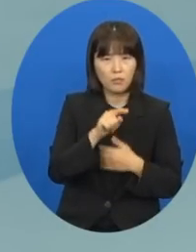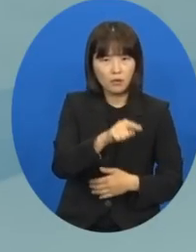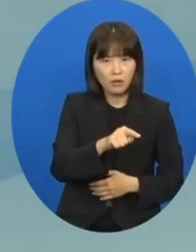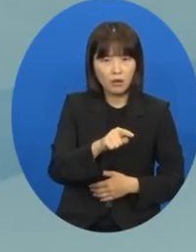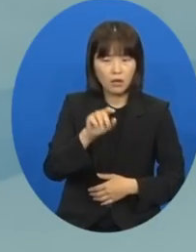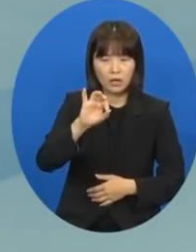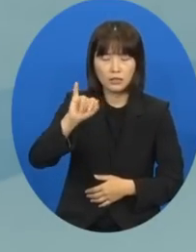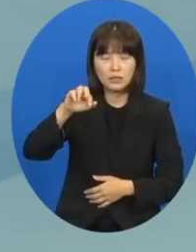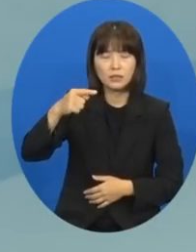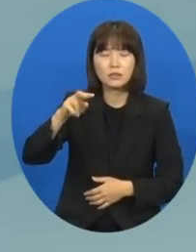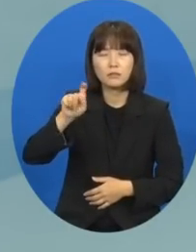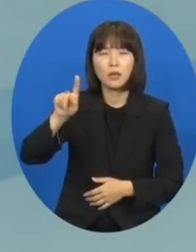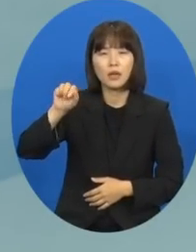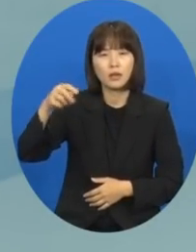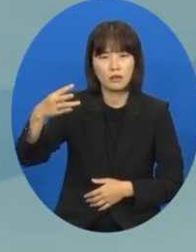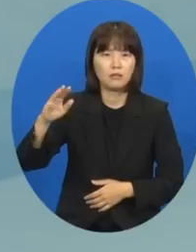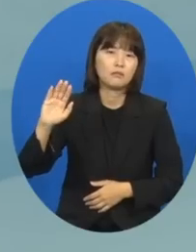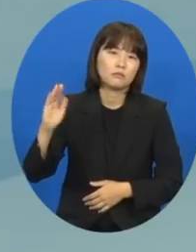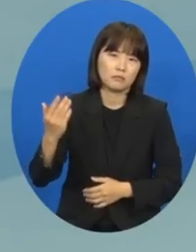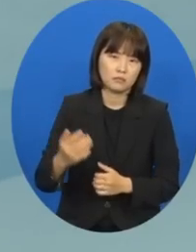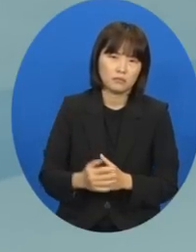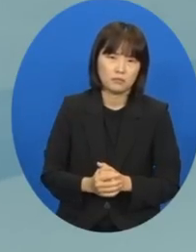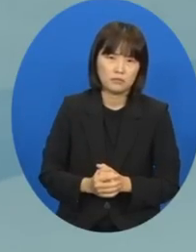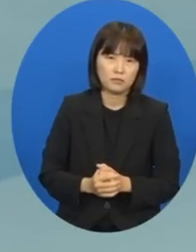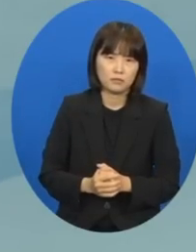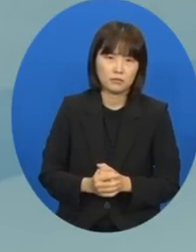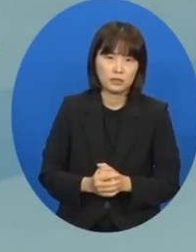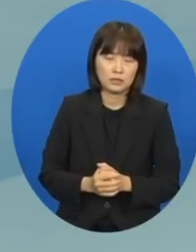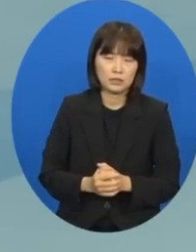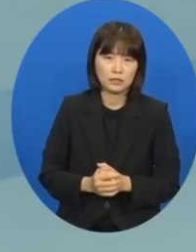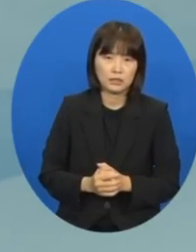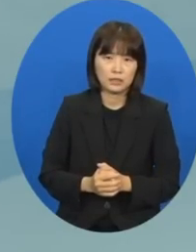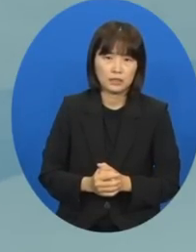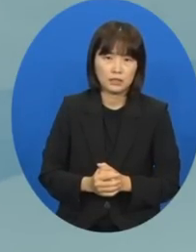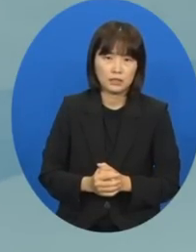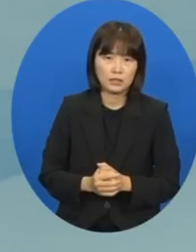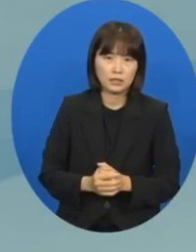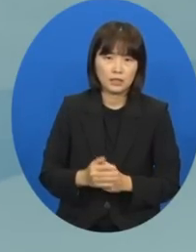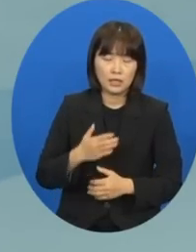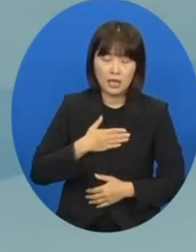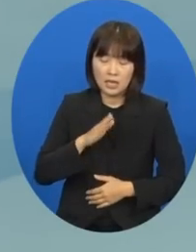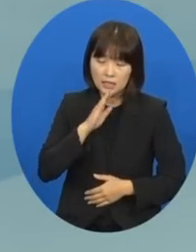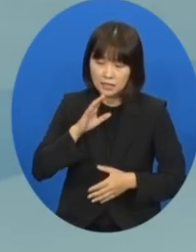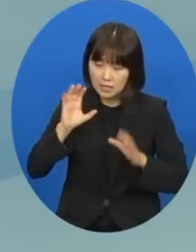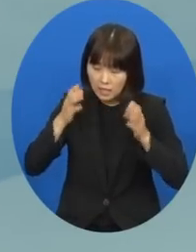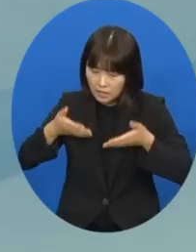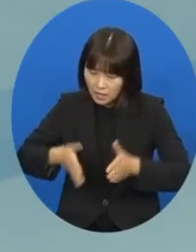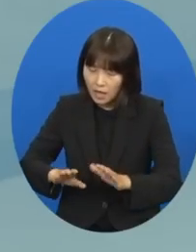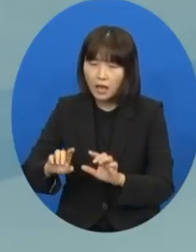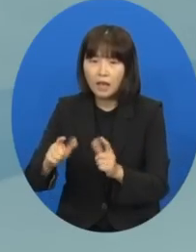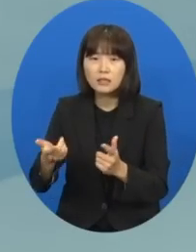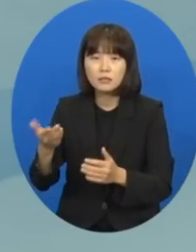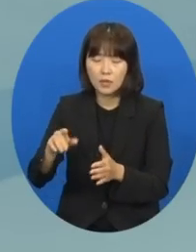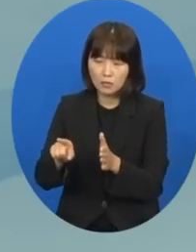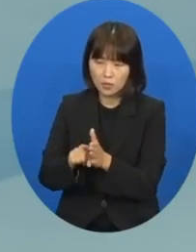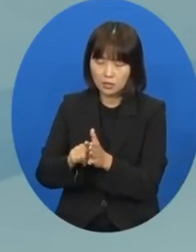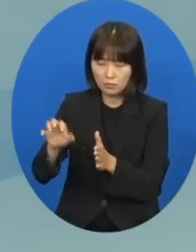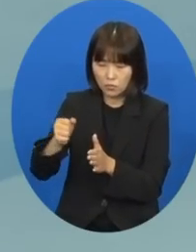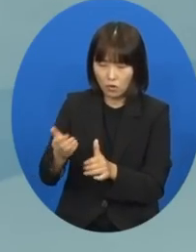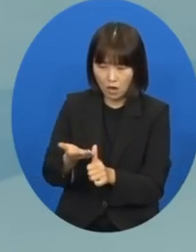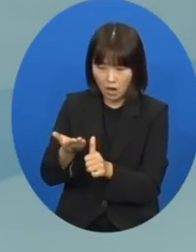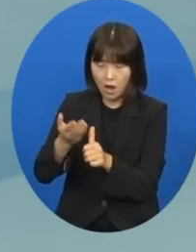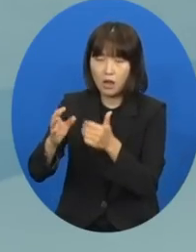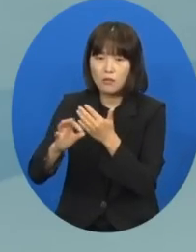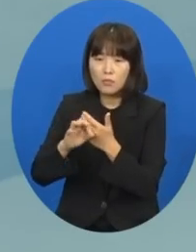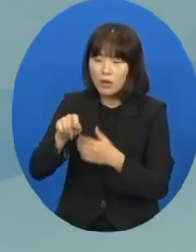기르지 않으면 하갈 아닙니까? 내 아이는 아니지만 믿음으로 양육하면 그 아이가 이삭 아니에요?